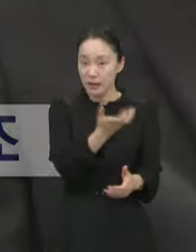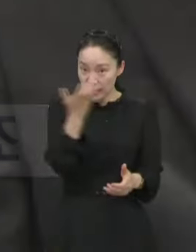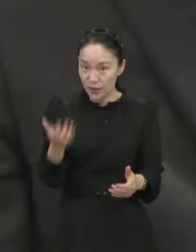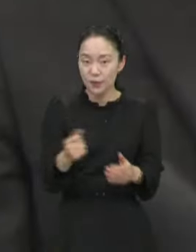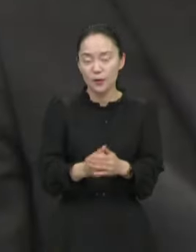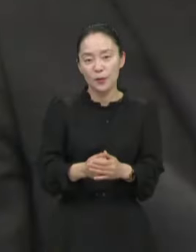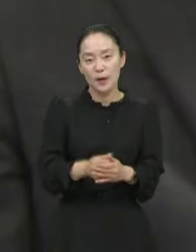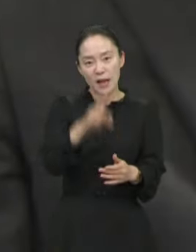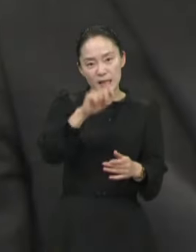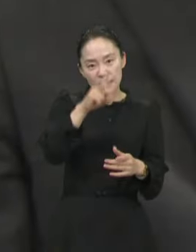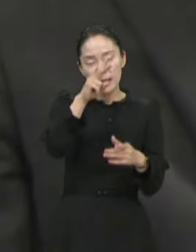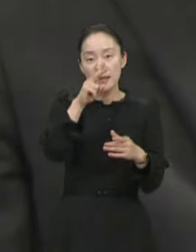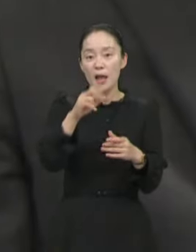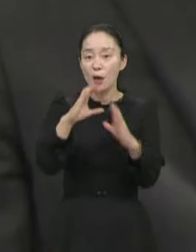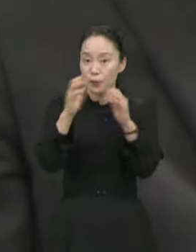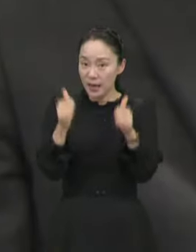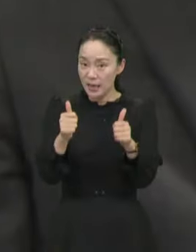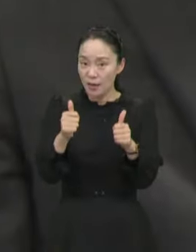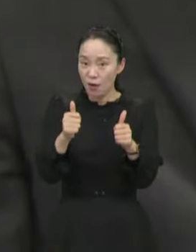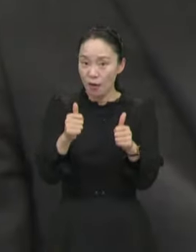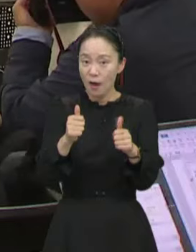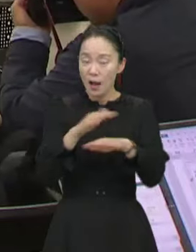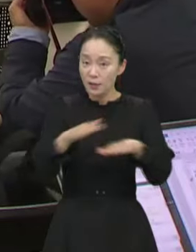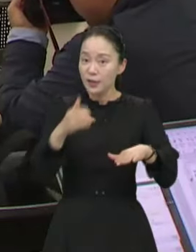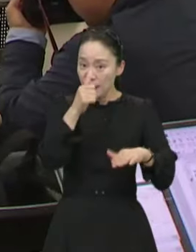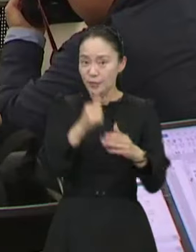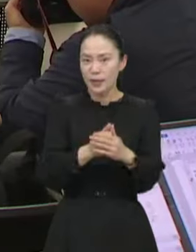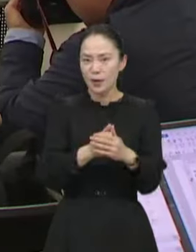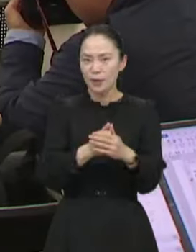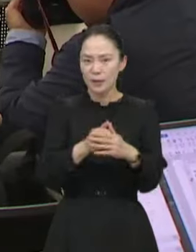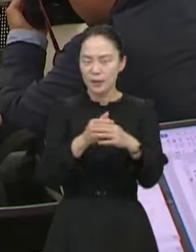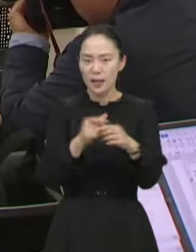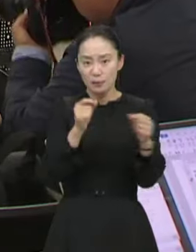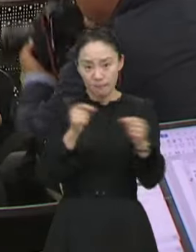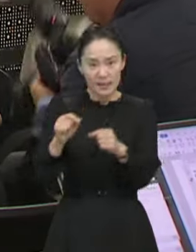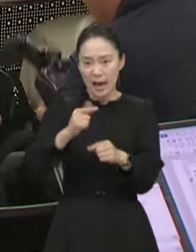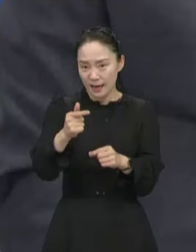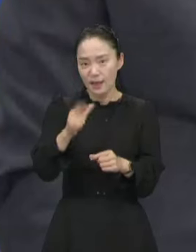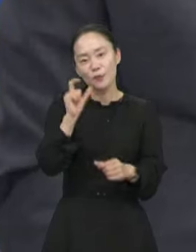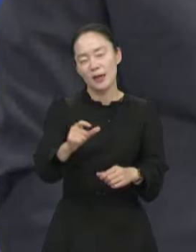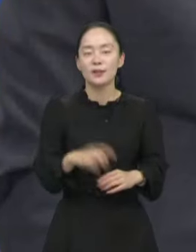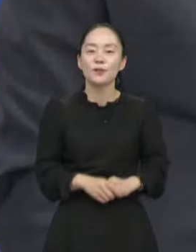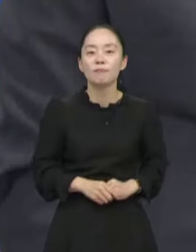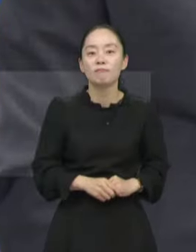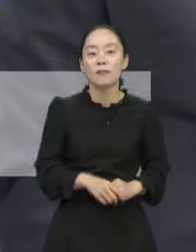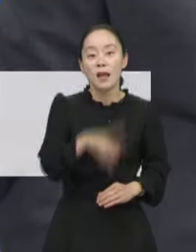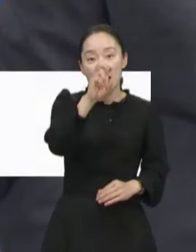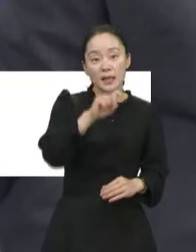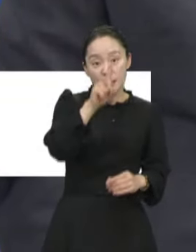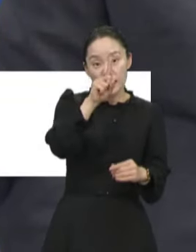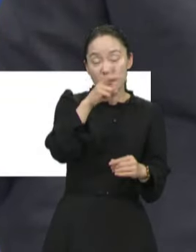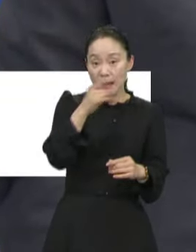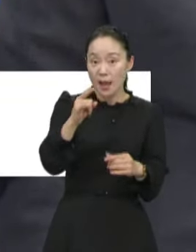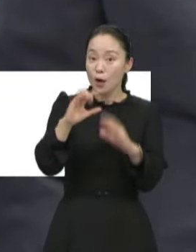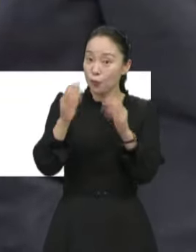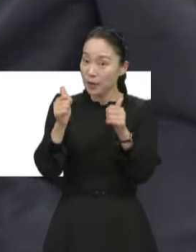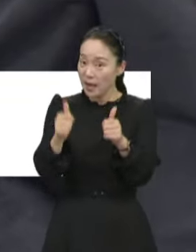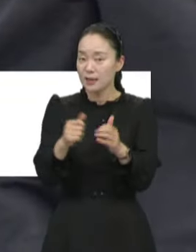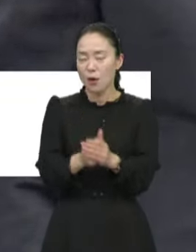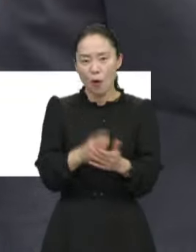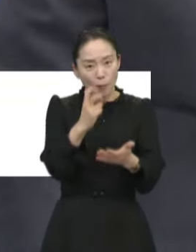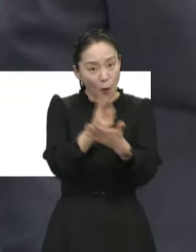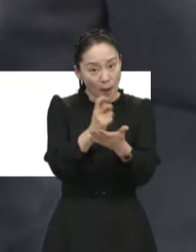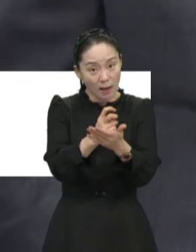21대 국회에서 처리할 수 있는 부분은 시간을 끌지 않겠다고 강조했습니다 21대 국회 내에서 법안